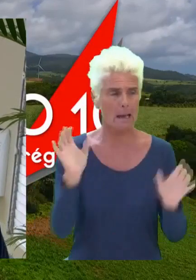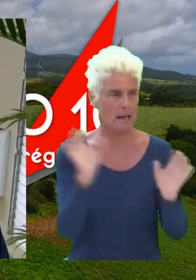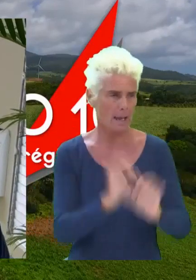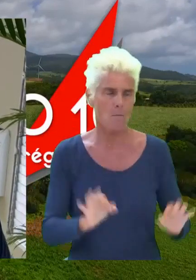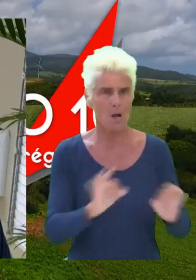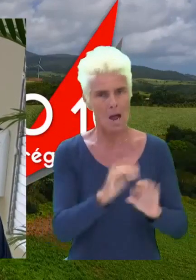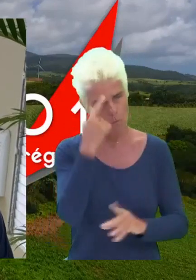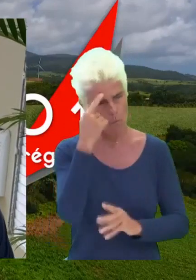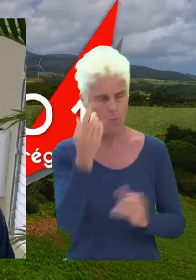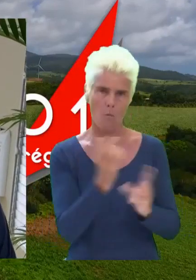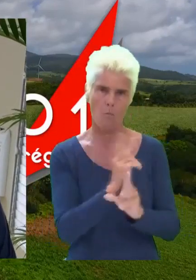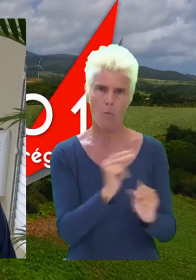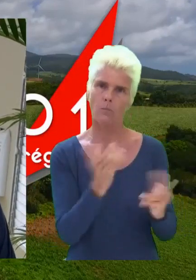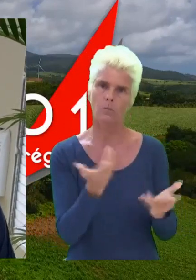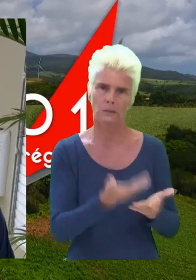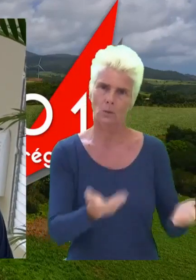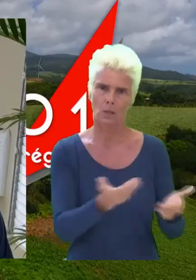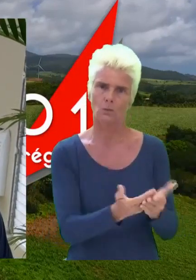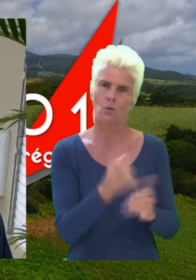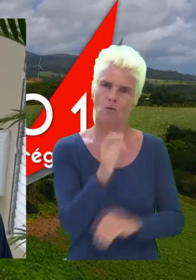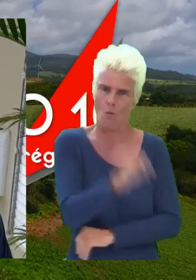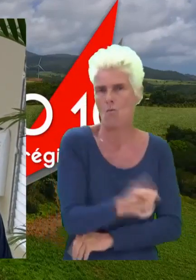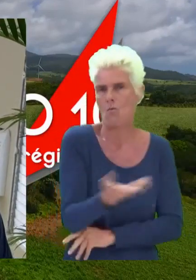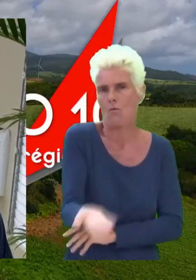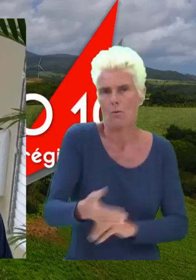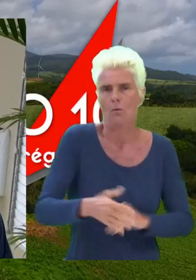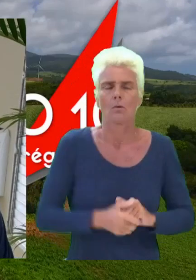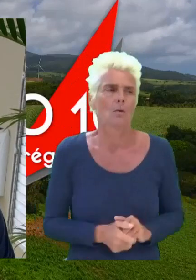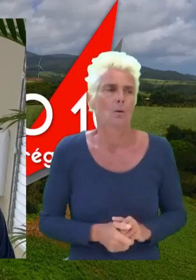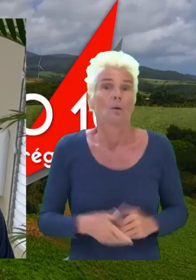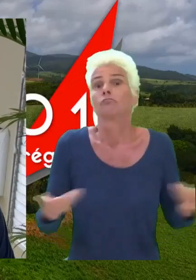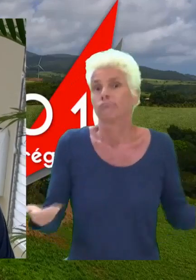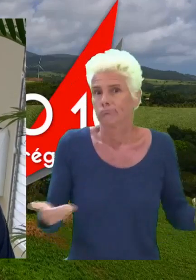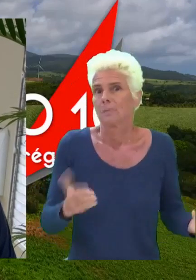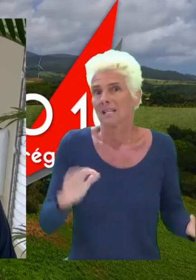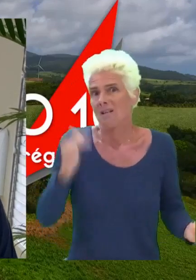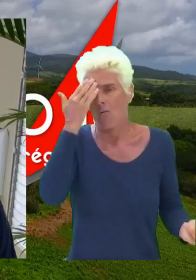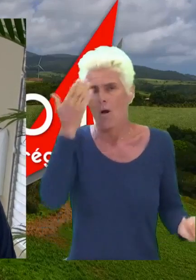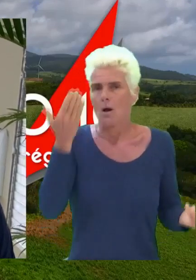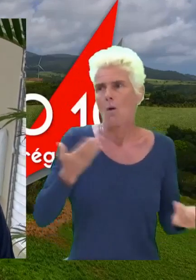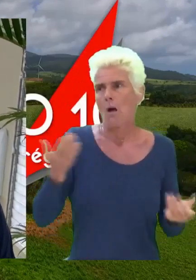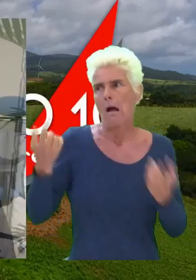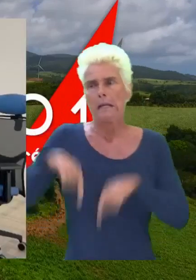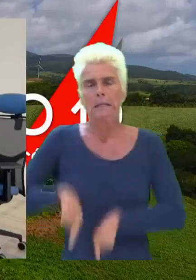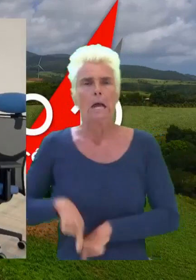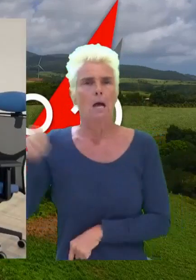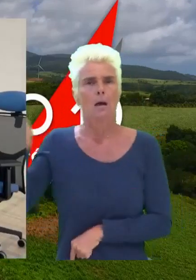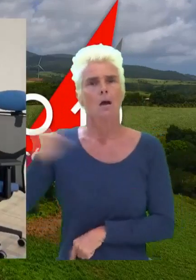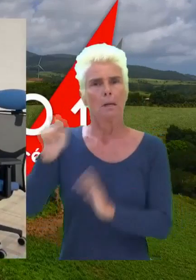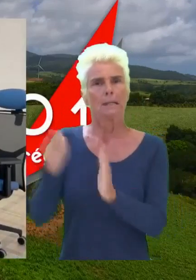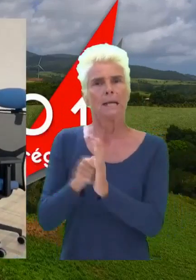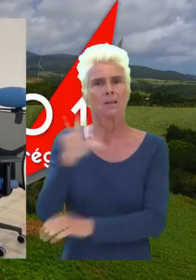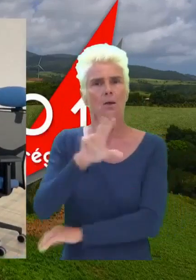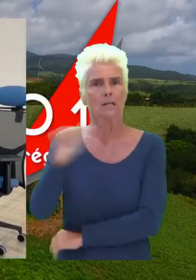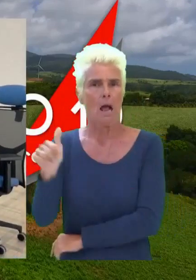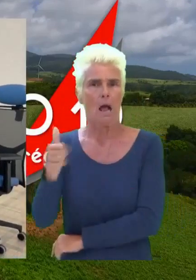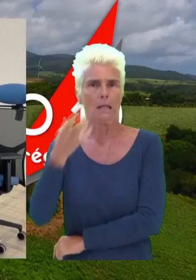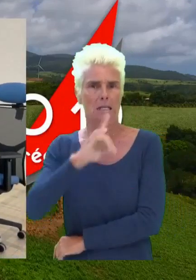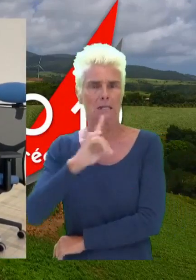régularisation voilà et il faut savoir que voilà la l'État une date limite au 31